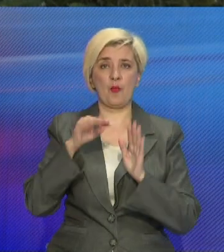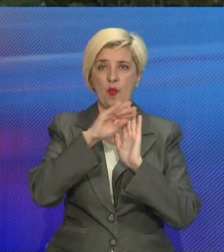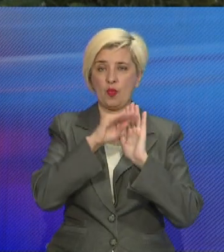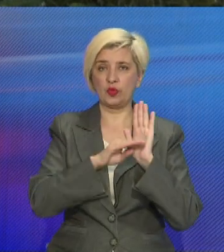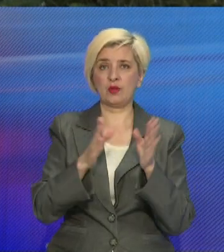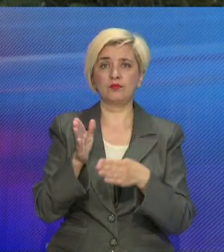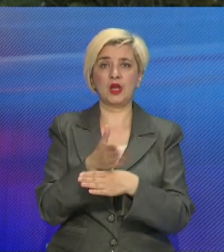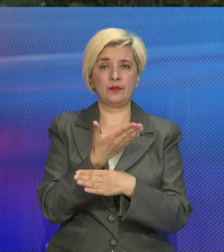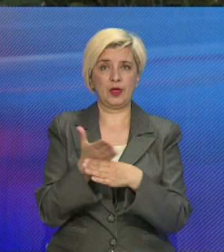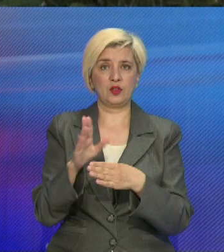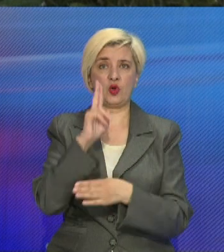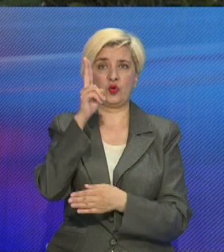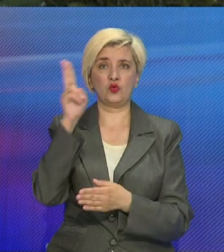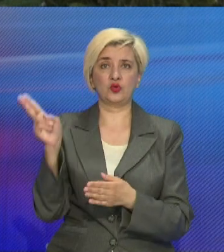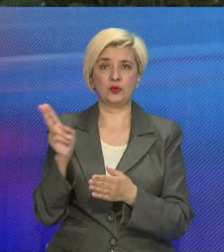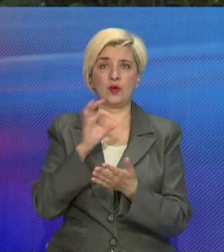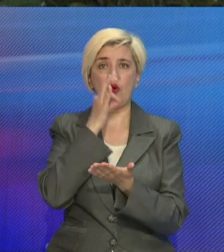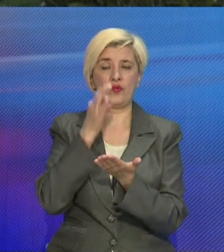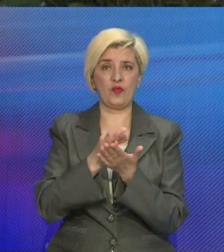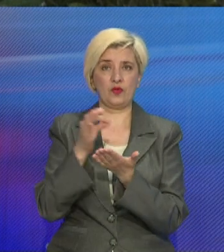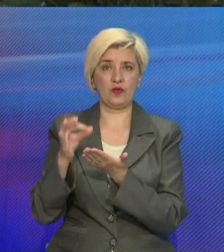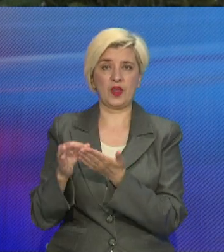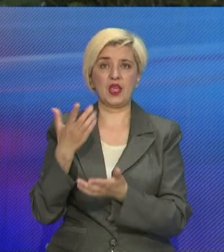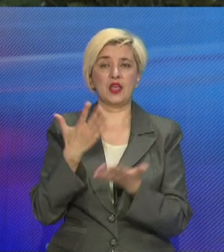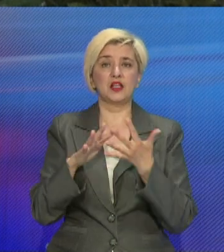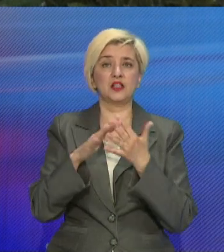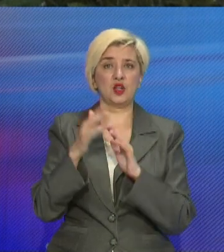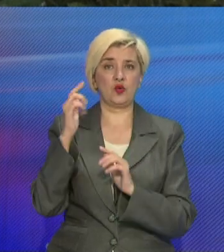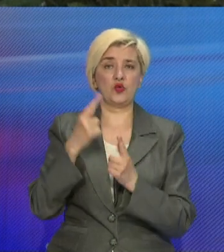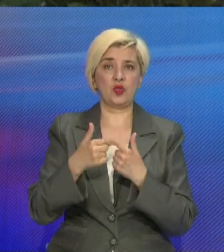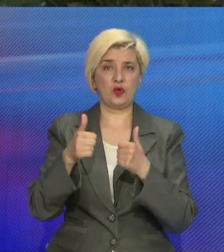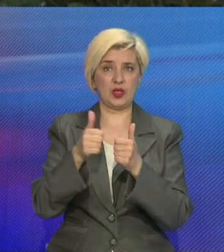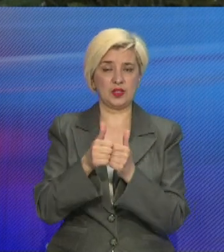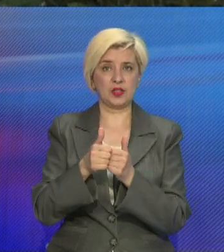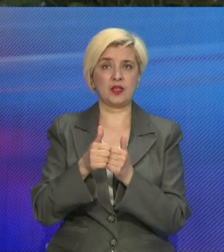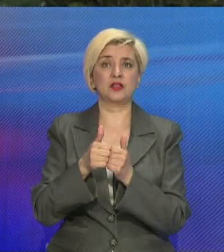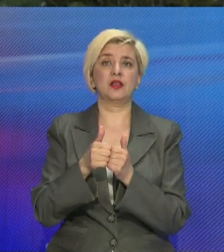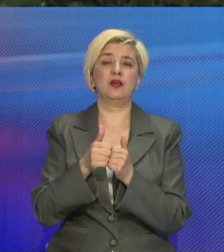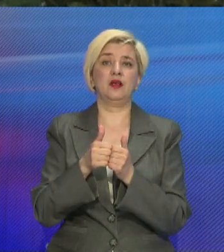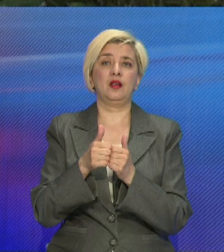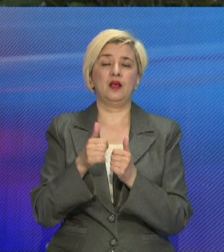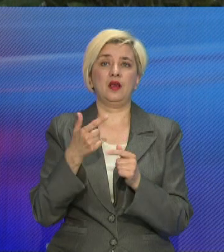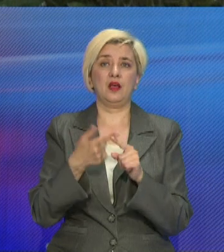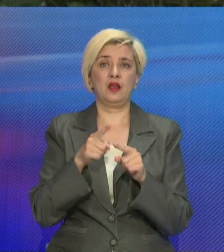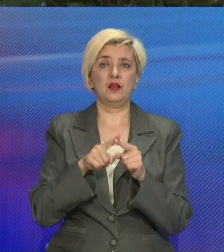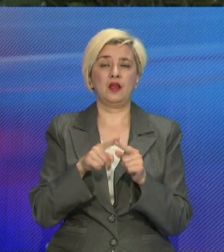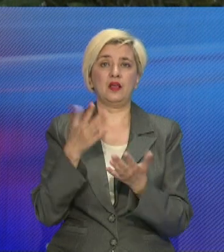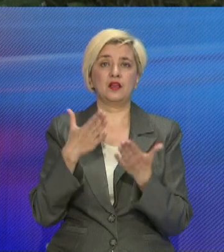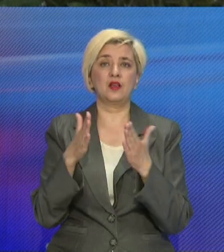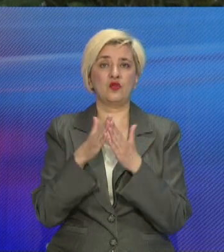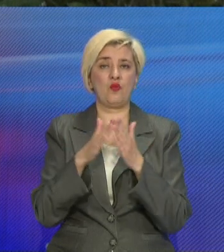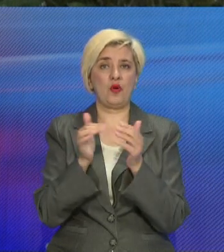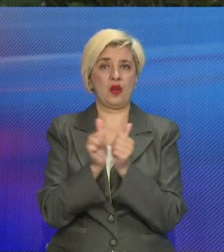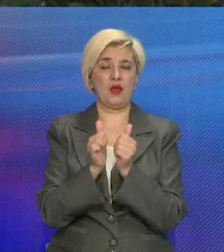за что отвечает. Если это сельхозобъект, понятно, что это будет сельхозорганизация. Если это придомовая территория или